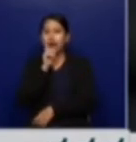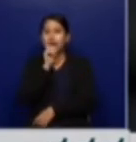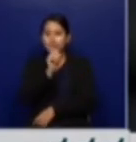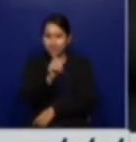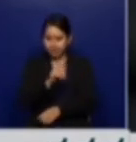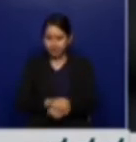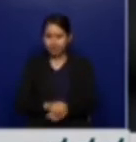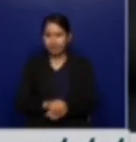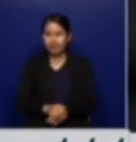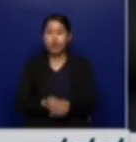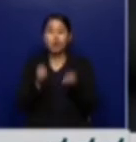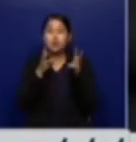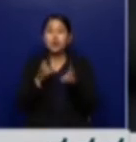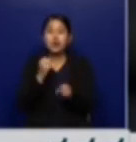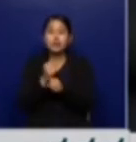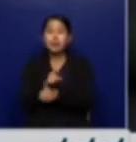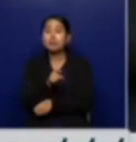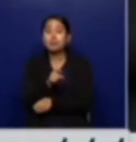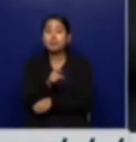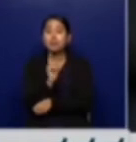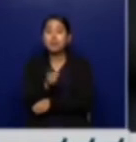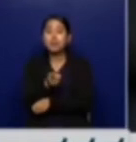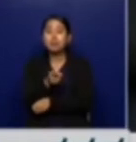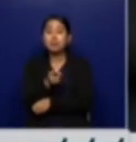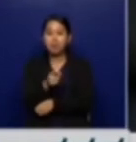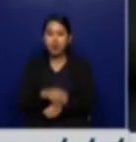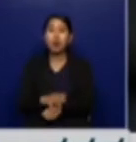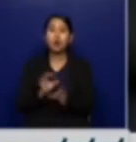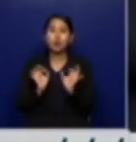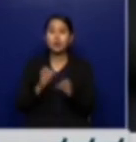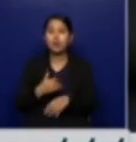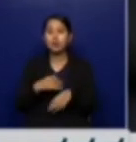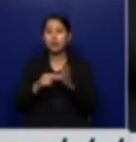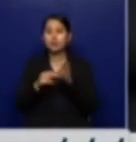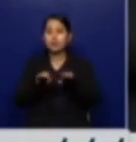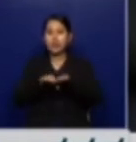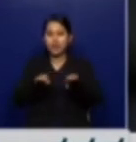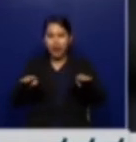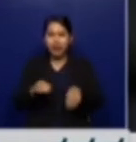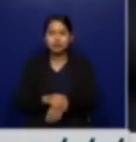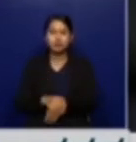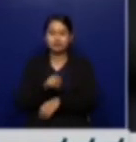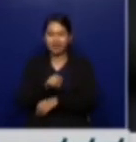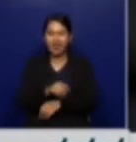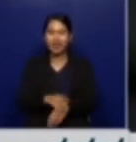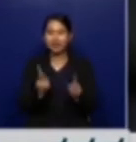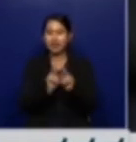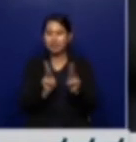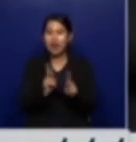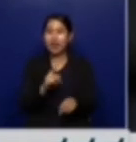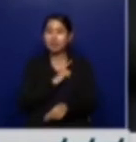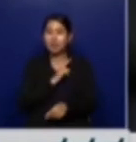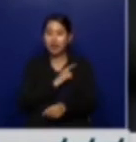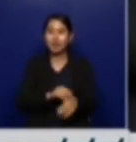ดถือธรรมเนียมกันอย่างนี้ใช่ไหมครับต่อไปเราจะได้ถือเป็นบรรทัดฐานเลยว่ากรรมการมีหน้าที่ไปปรับลดและโย